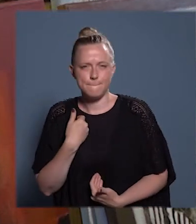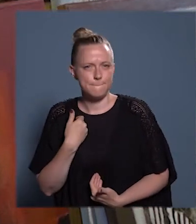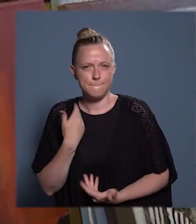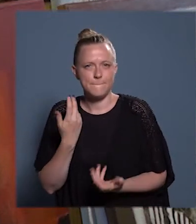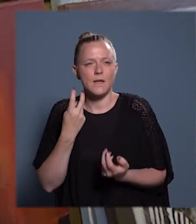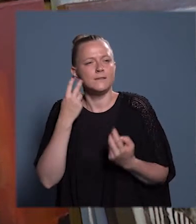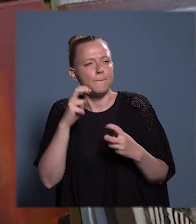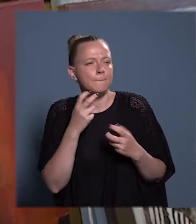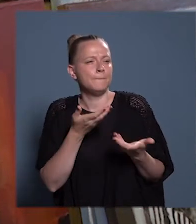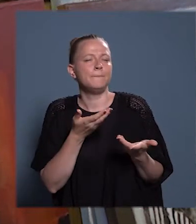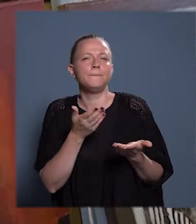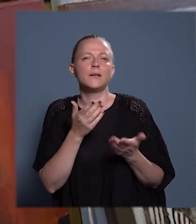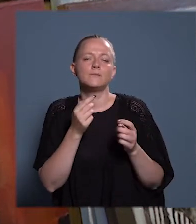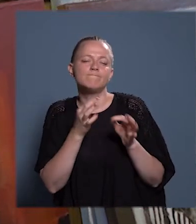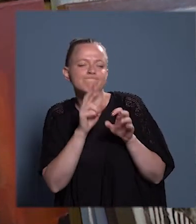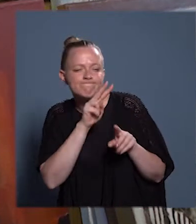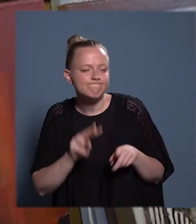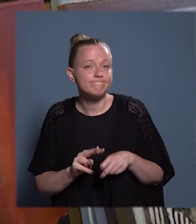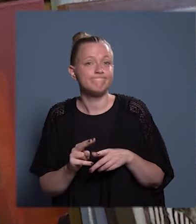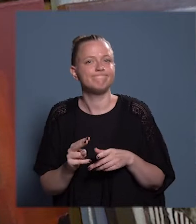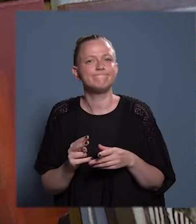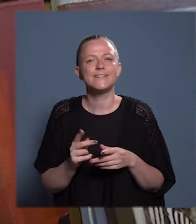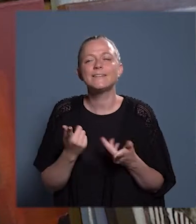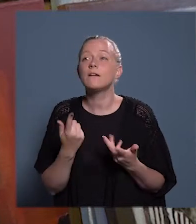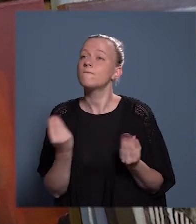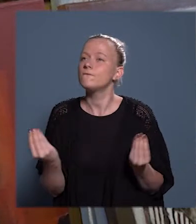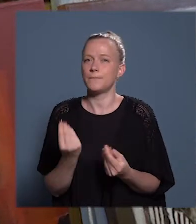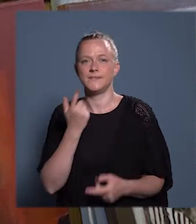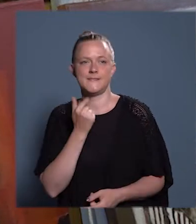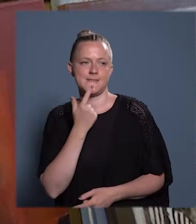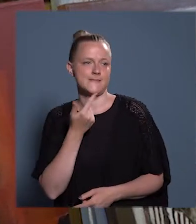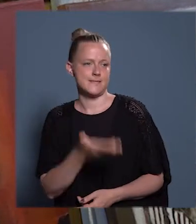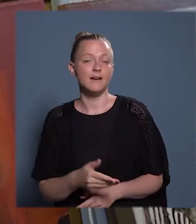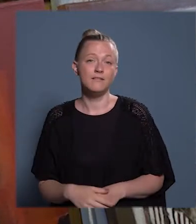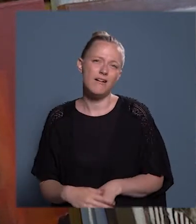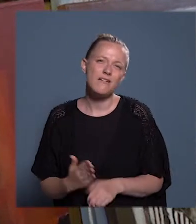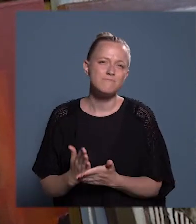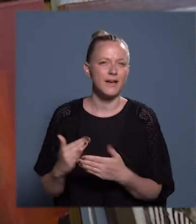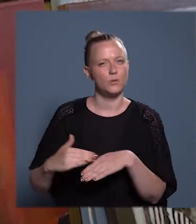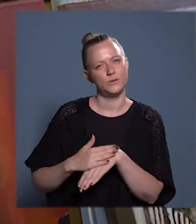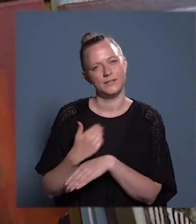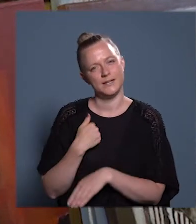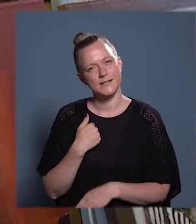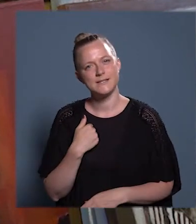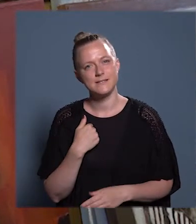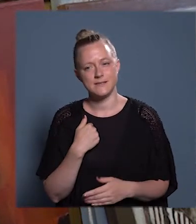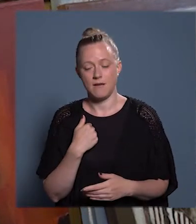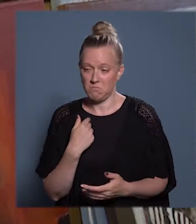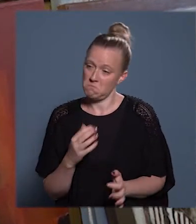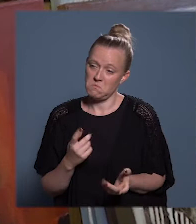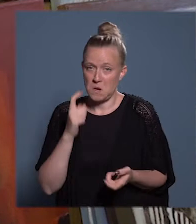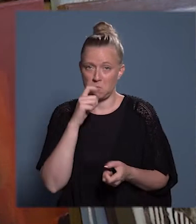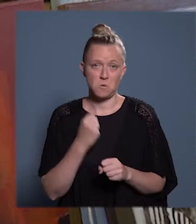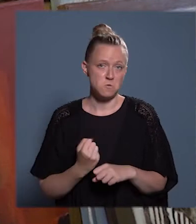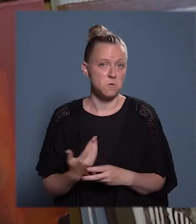hogy milyen, de valamiért nekem ez tetszik. Akkor már úgy érzem, hogy valamit mégsem csináltam rosszul,